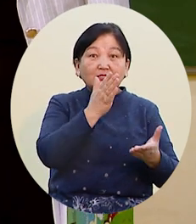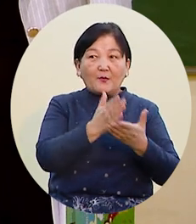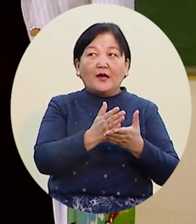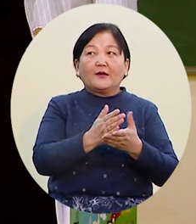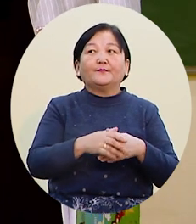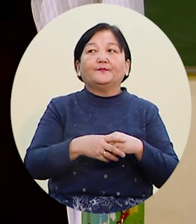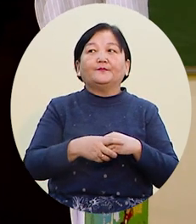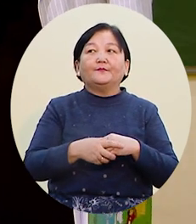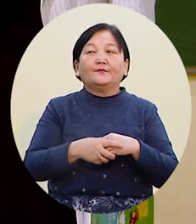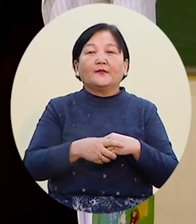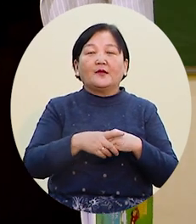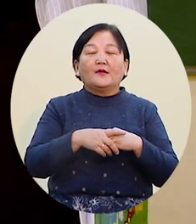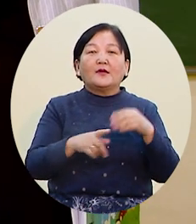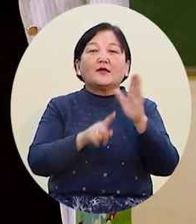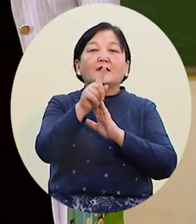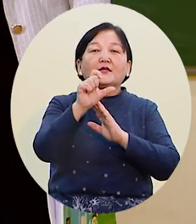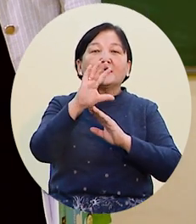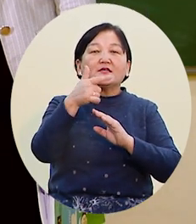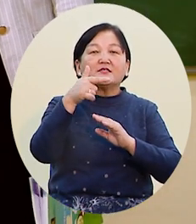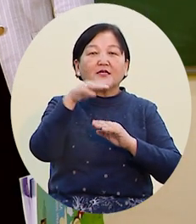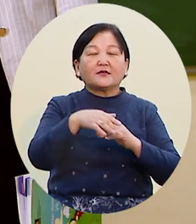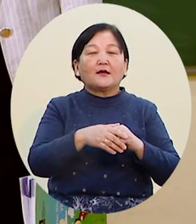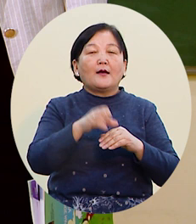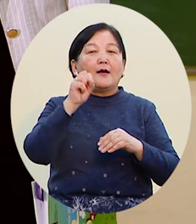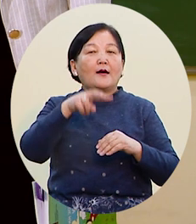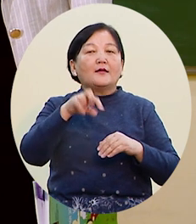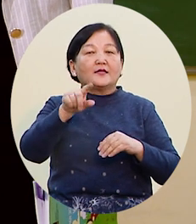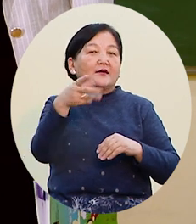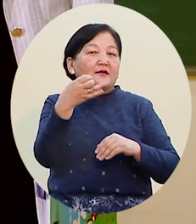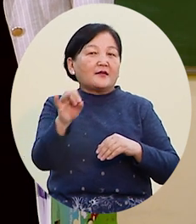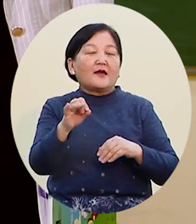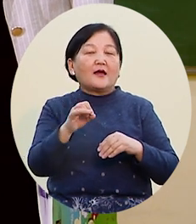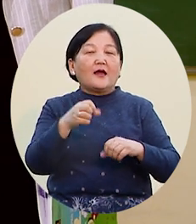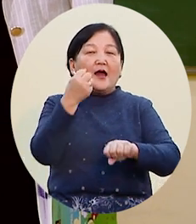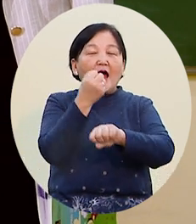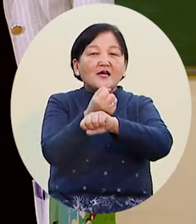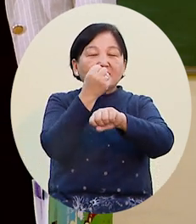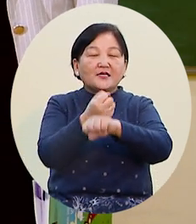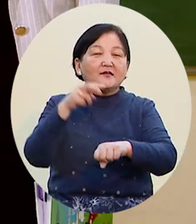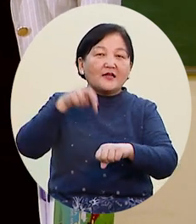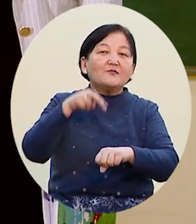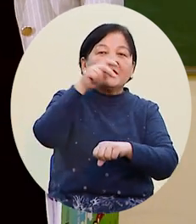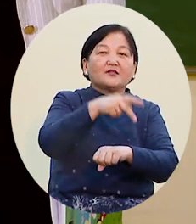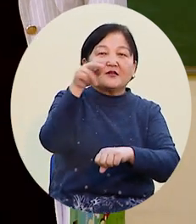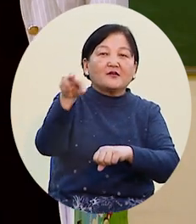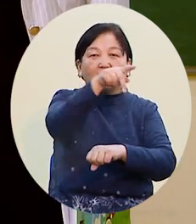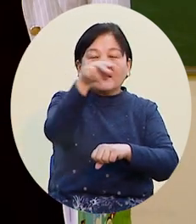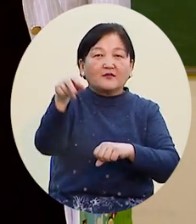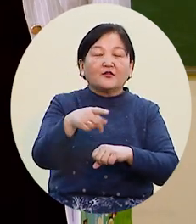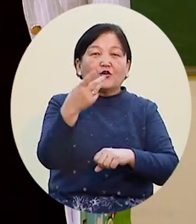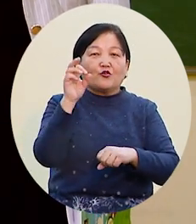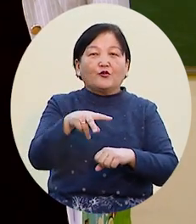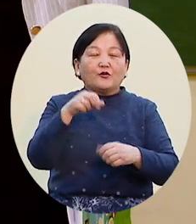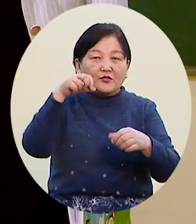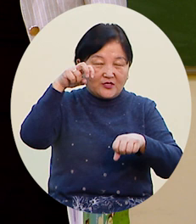үзье. За эхлэл хэсэгт бол алагдай маань асга дамжхтай адтай эрмэг дахтай эдтэй хөлөө